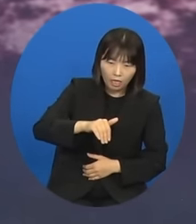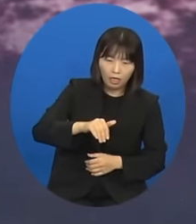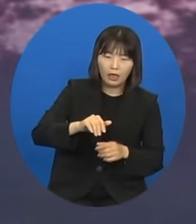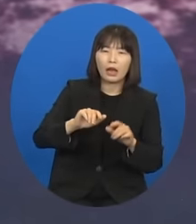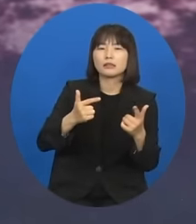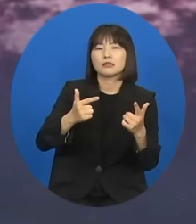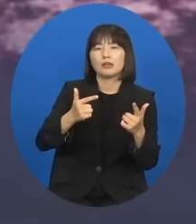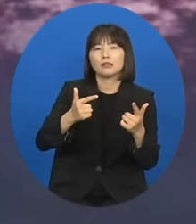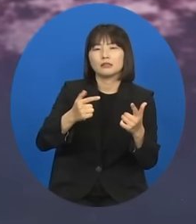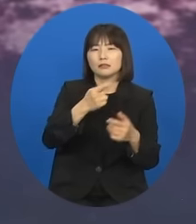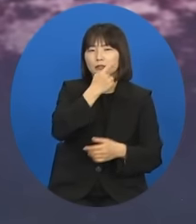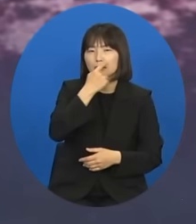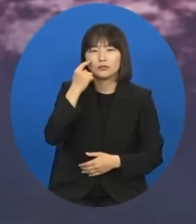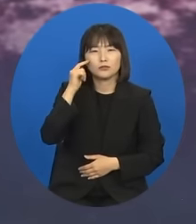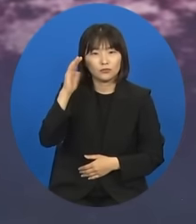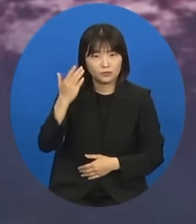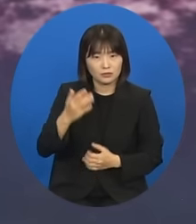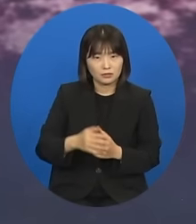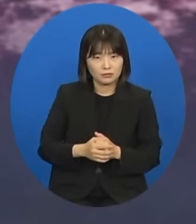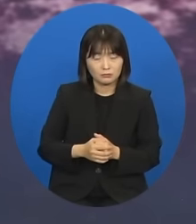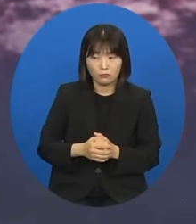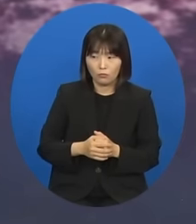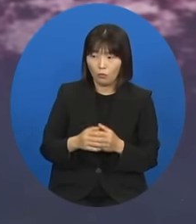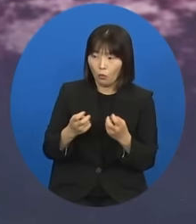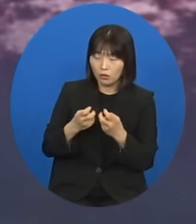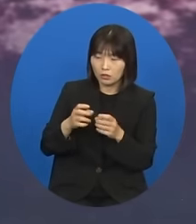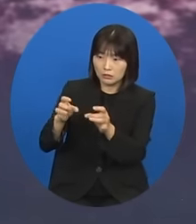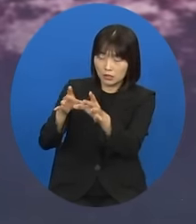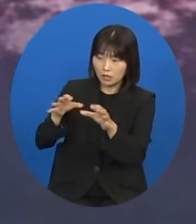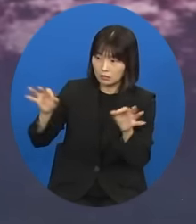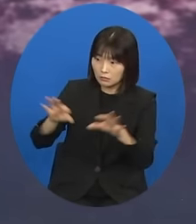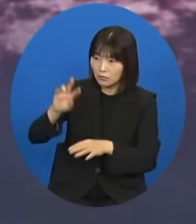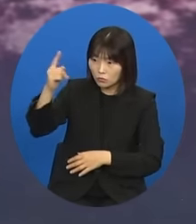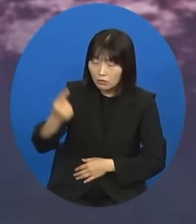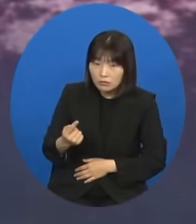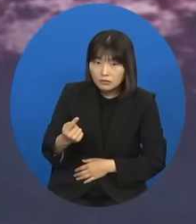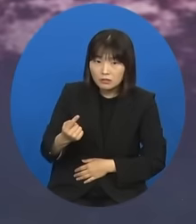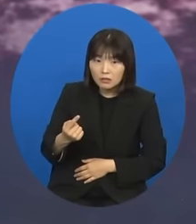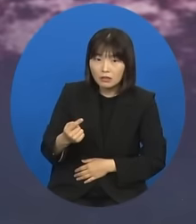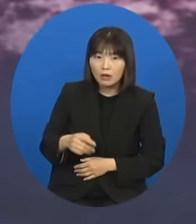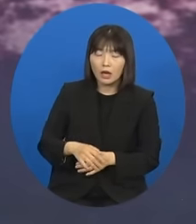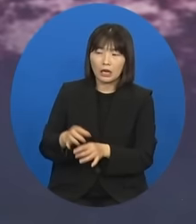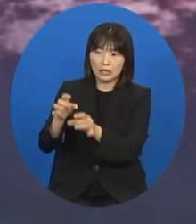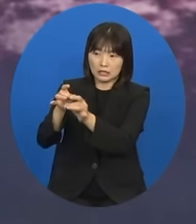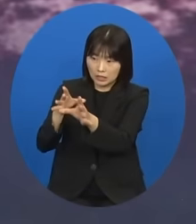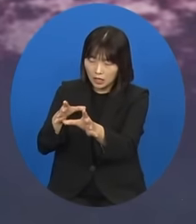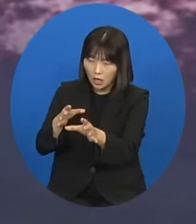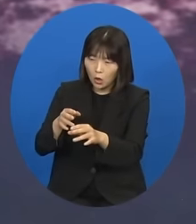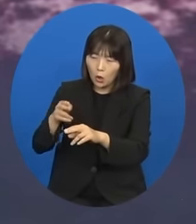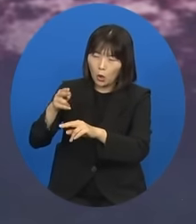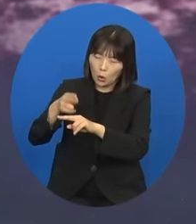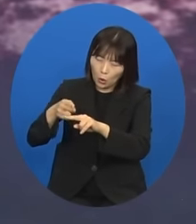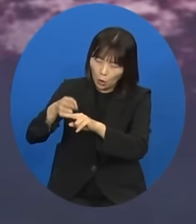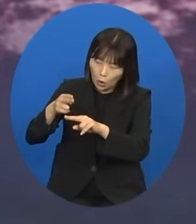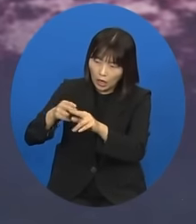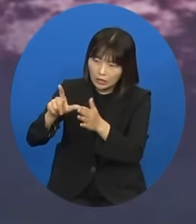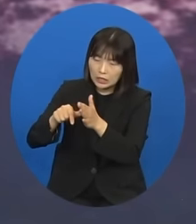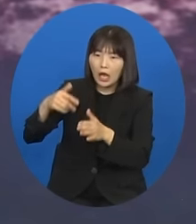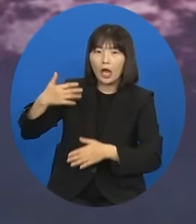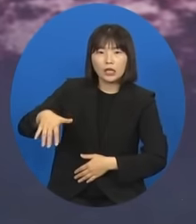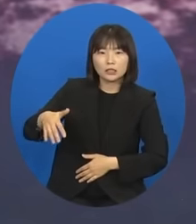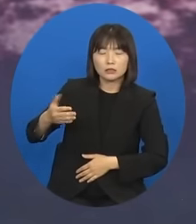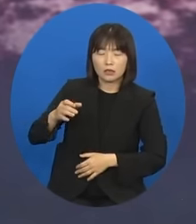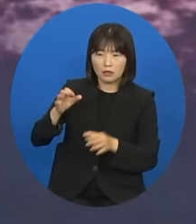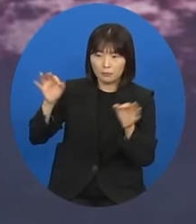결정적인 증거입니다 어떻게 이렇게 금방 왔냐 이거 아직 사냥을 해서 요리를 해서 올 시간이 안 됐는데 어찌 이렇게